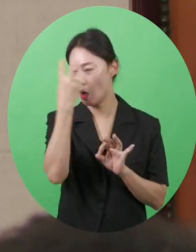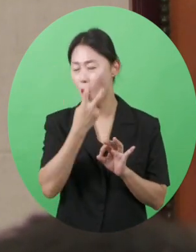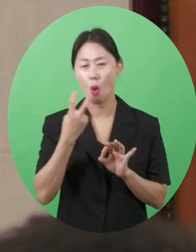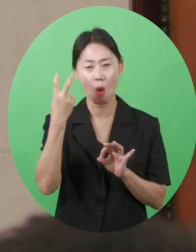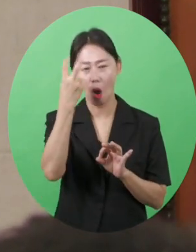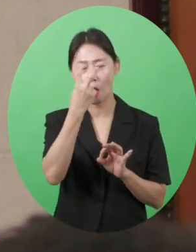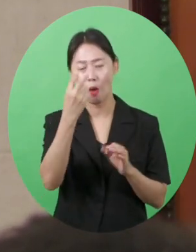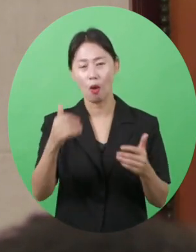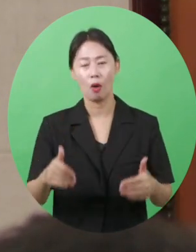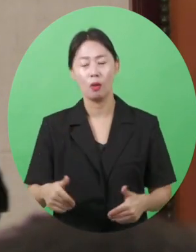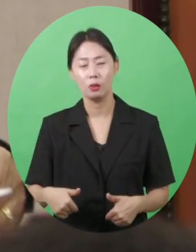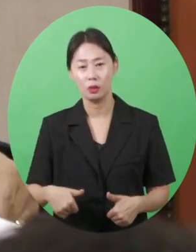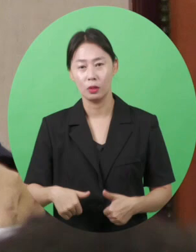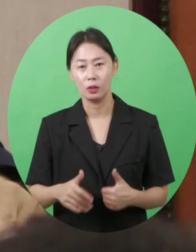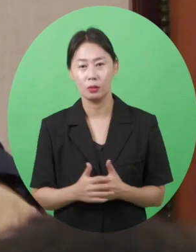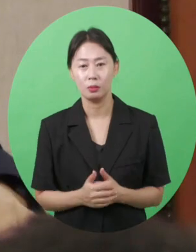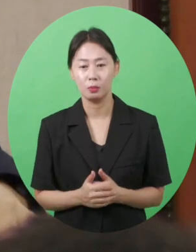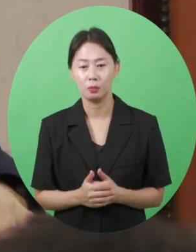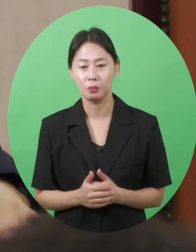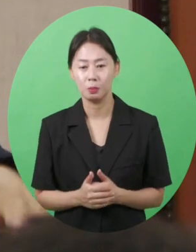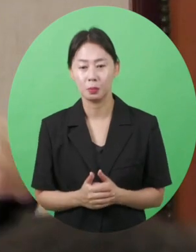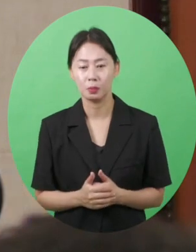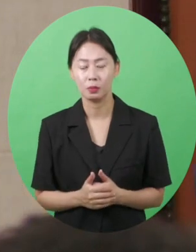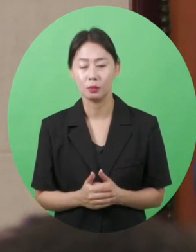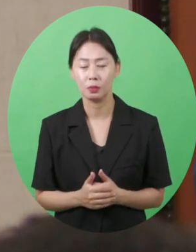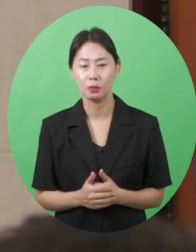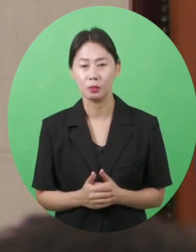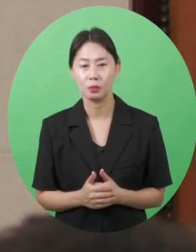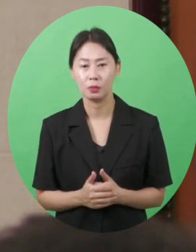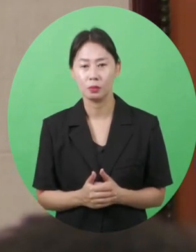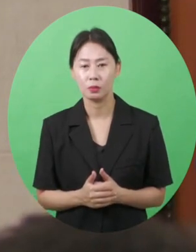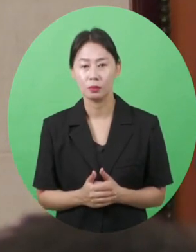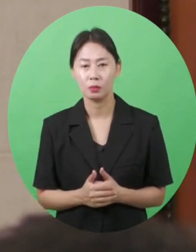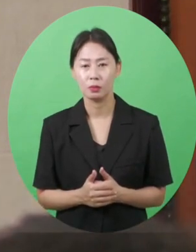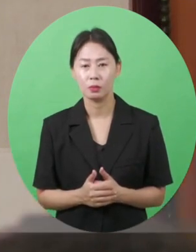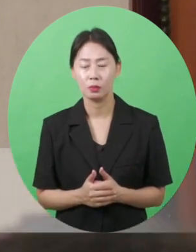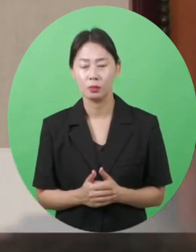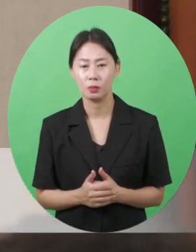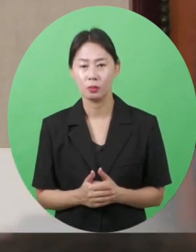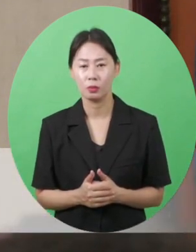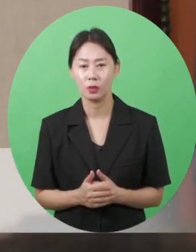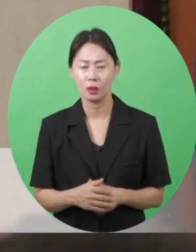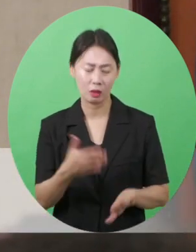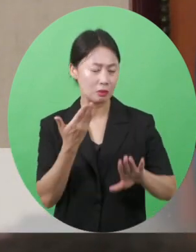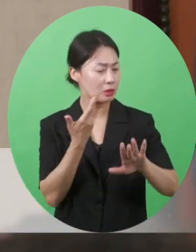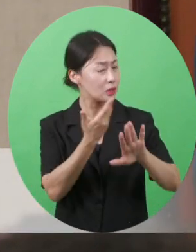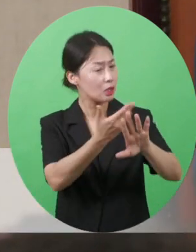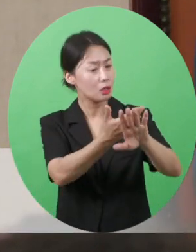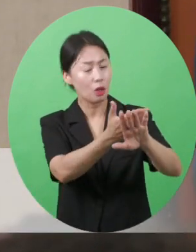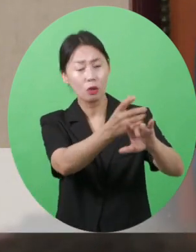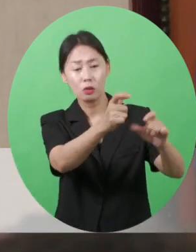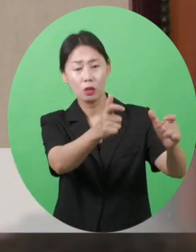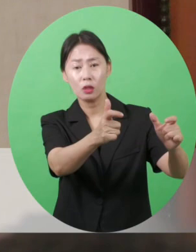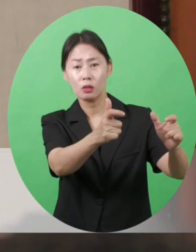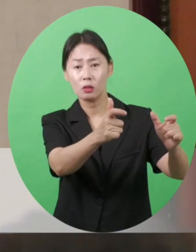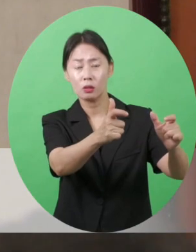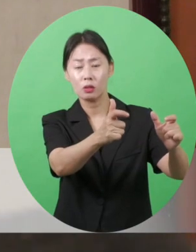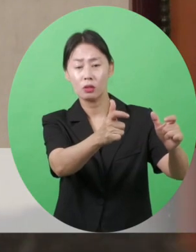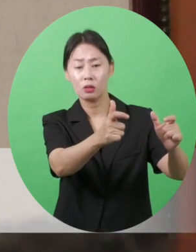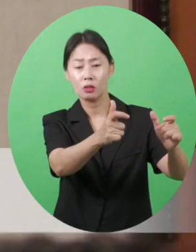논의되어야 되는 그런 상황인 것 같습니다. 어쨌든 또 한 가지는 이제 외부 체계와 관련해서